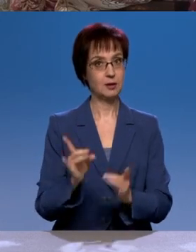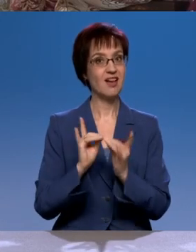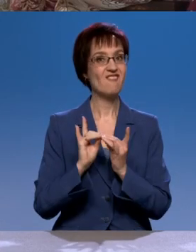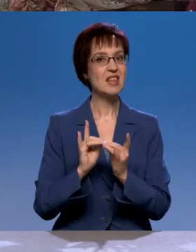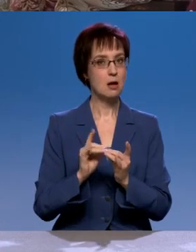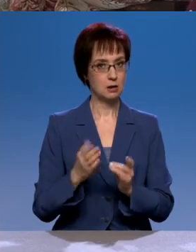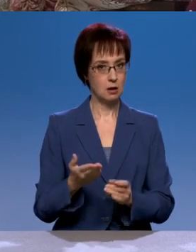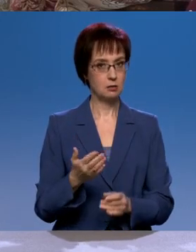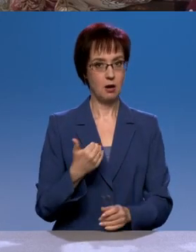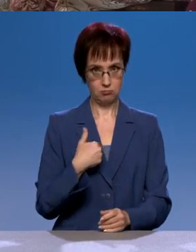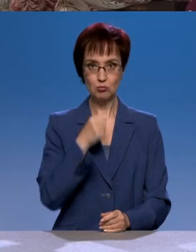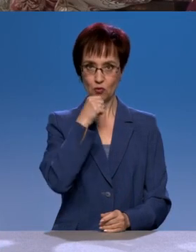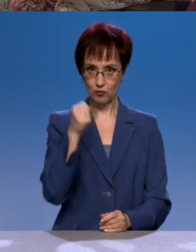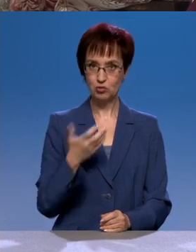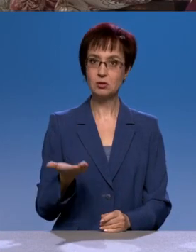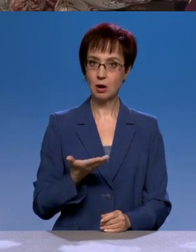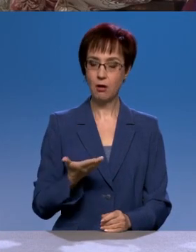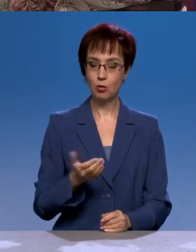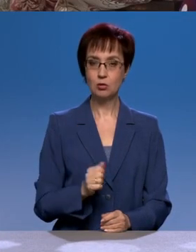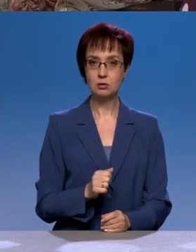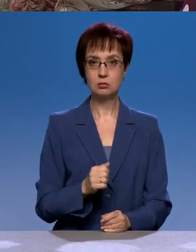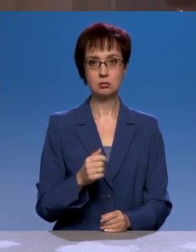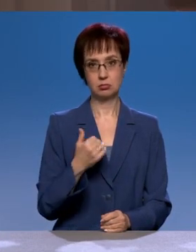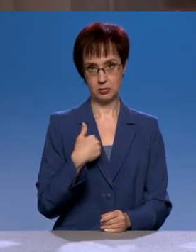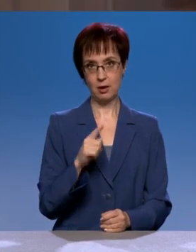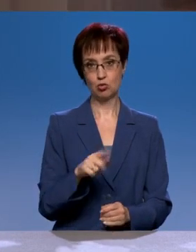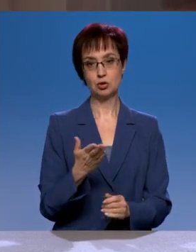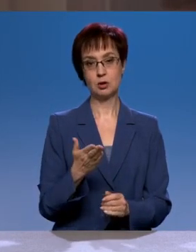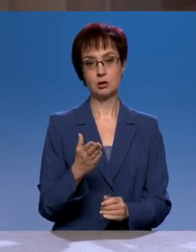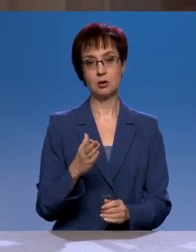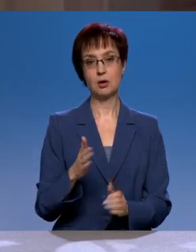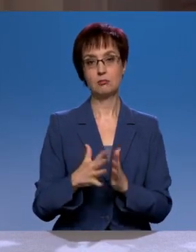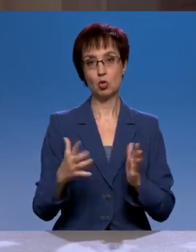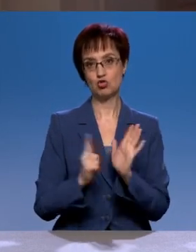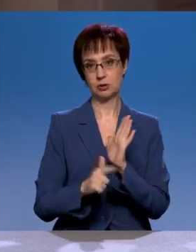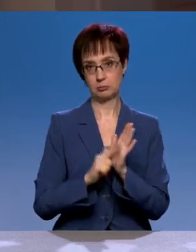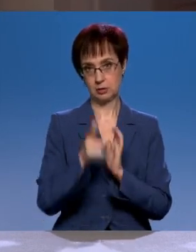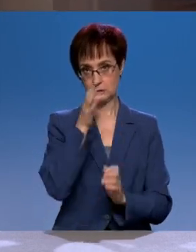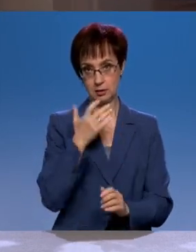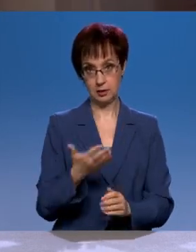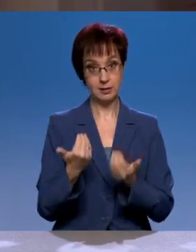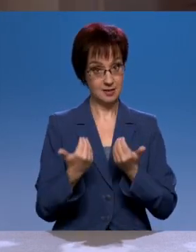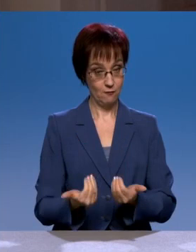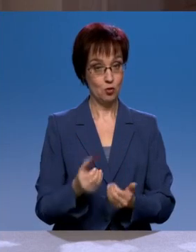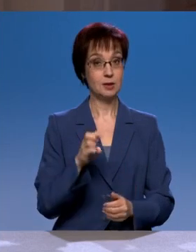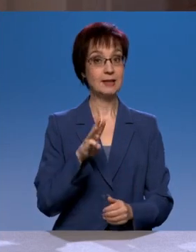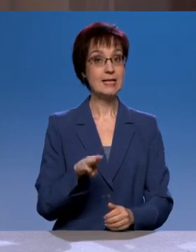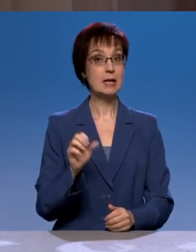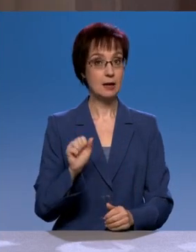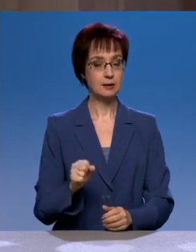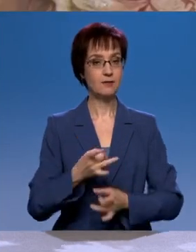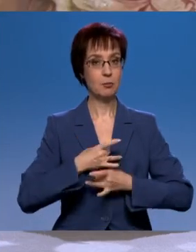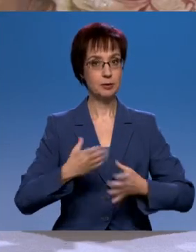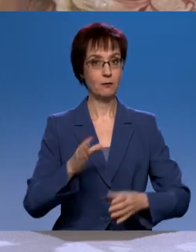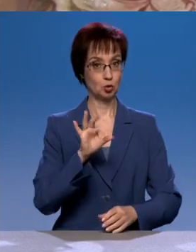какой? Уже все-таки 8-й десяток. Сегодня Татьяна Андреевна поздравляет ОТР с днем рождения.